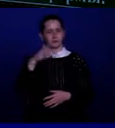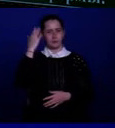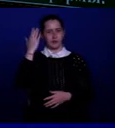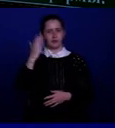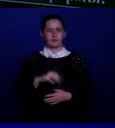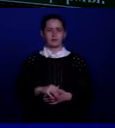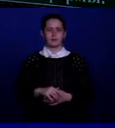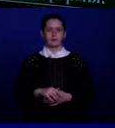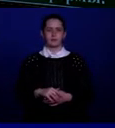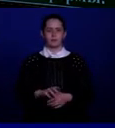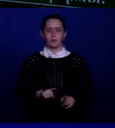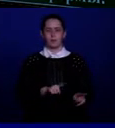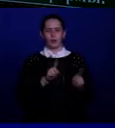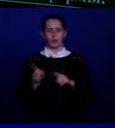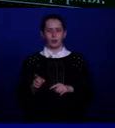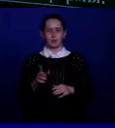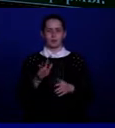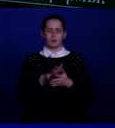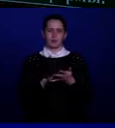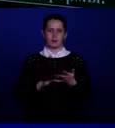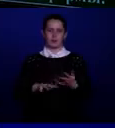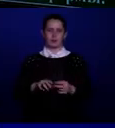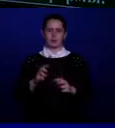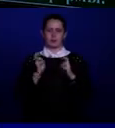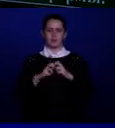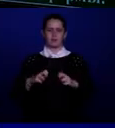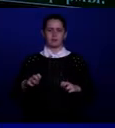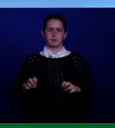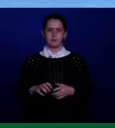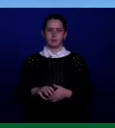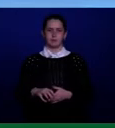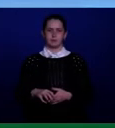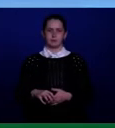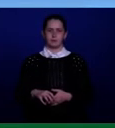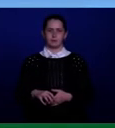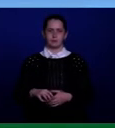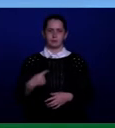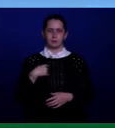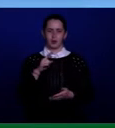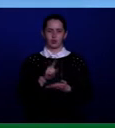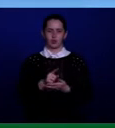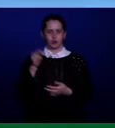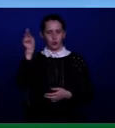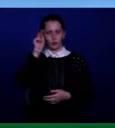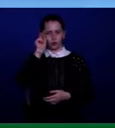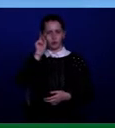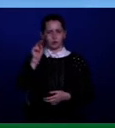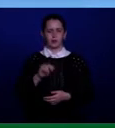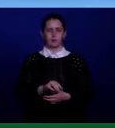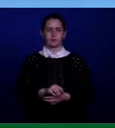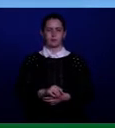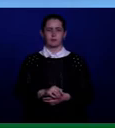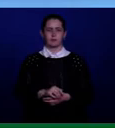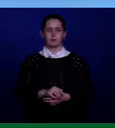Молодцы! Переходим к следующему исследованию. Мы должны научиться